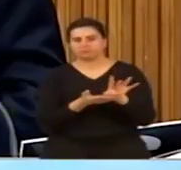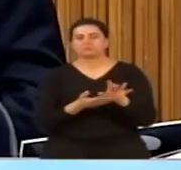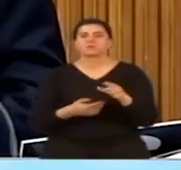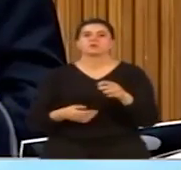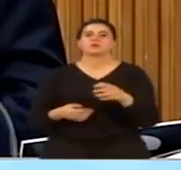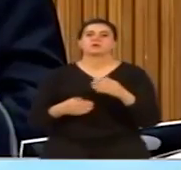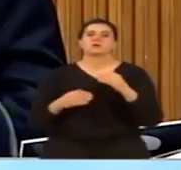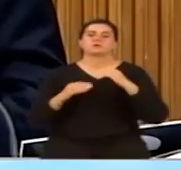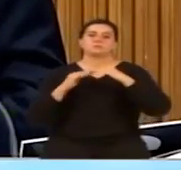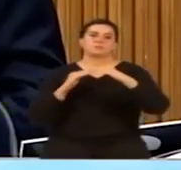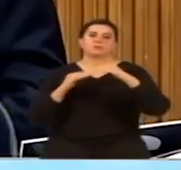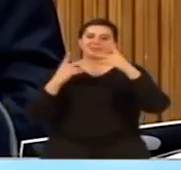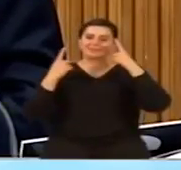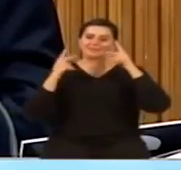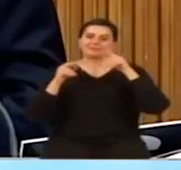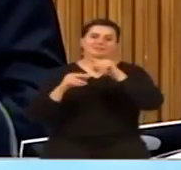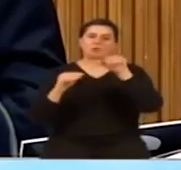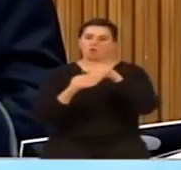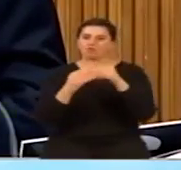Milli iradeyi açıkça tanımıyorum dedi.